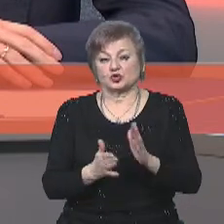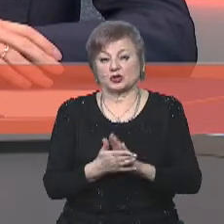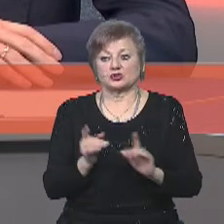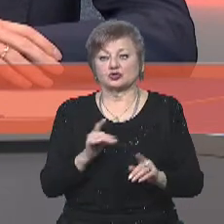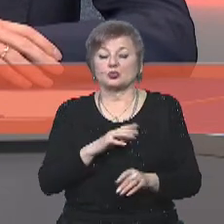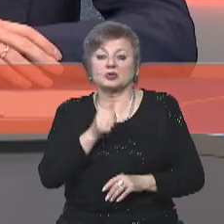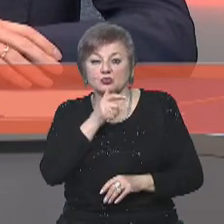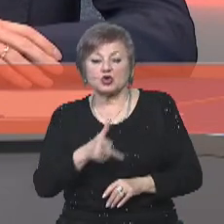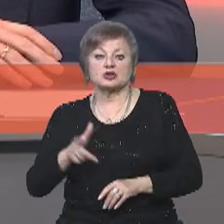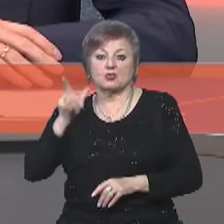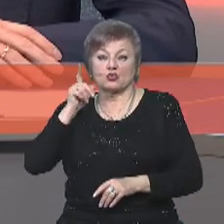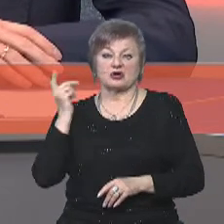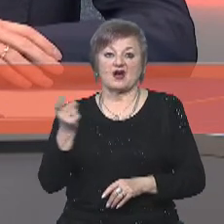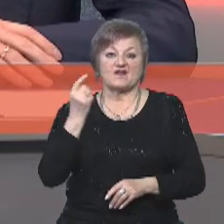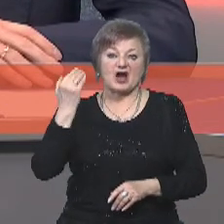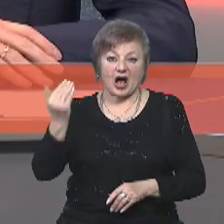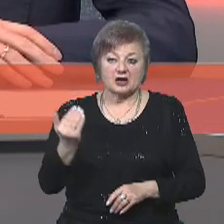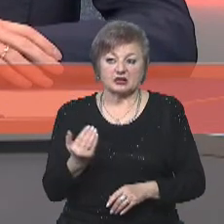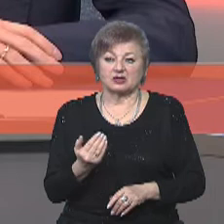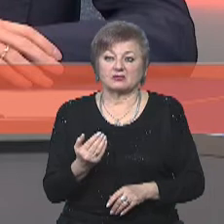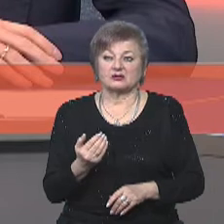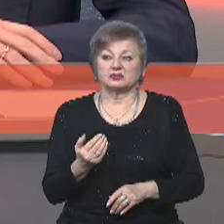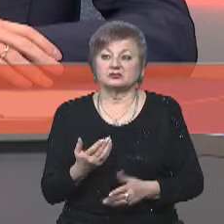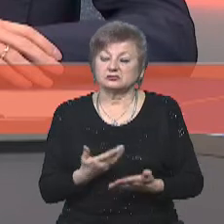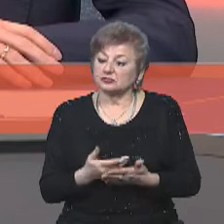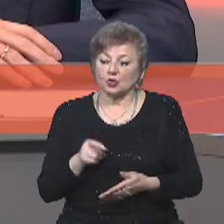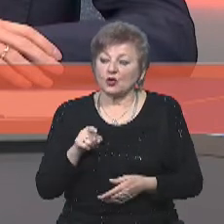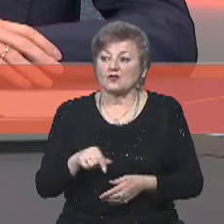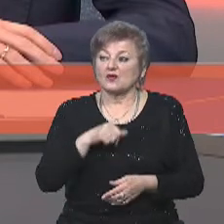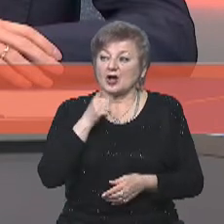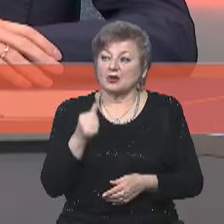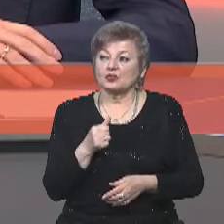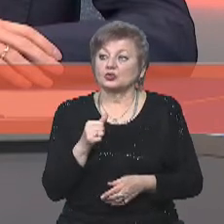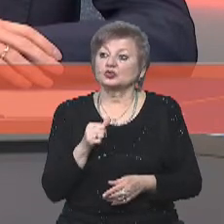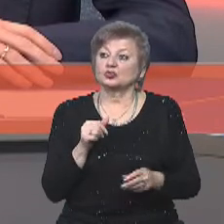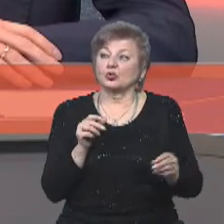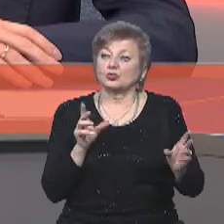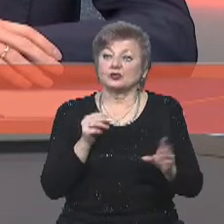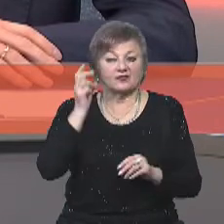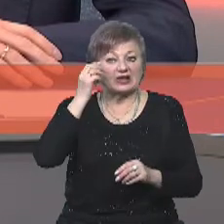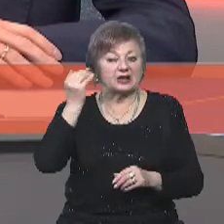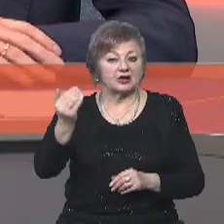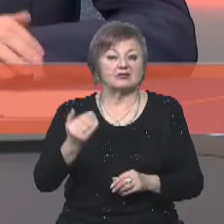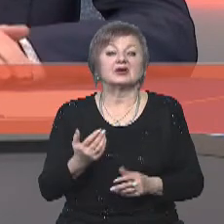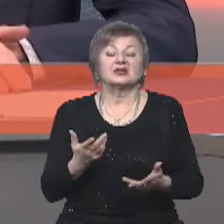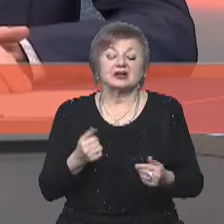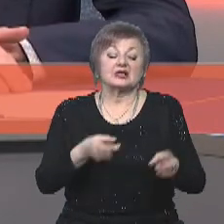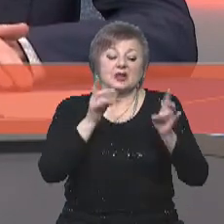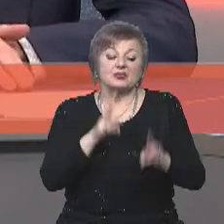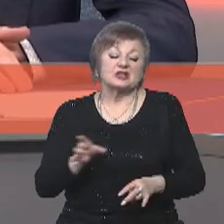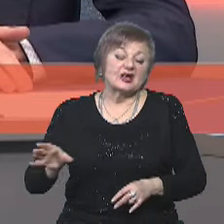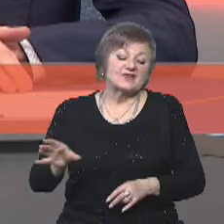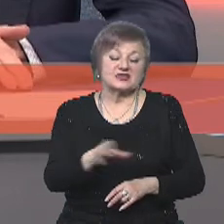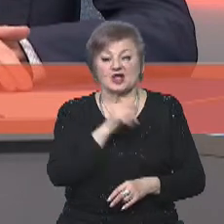была там позапрошлом году в Харькове и в прошлом, по-моему, тоже. Ну, в цьому році вже в Києві така ситуація трапилась. Это беда всей Украины.